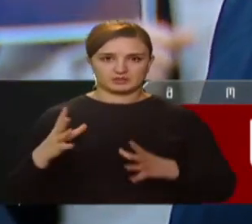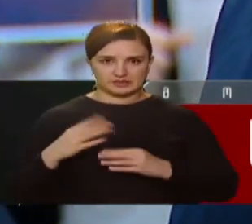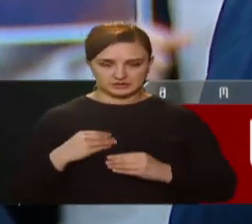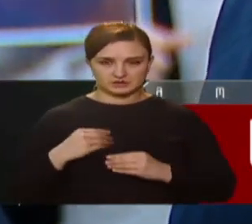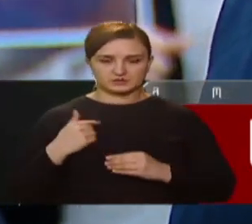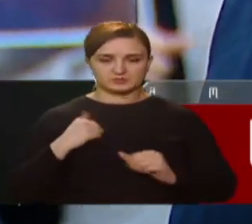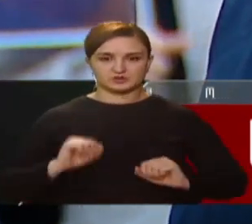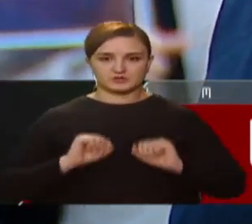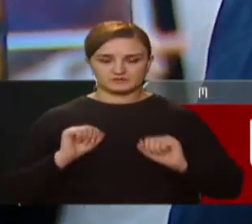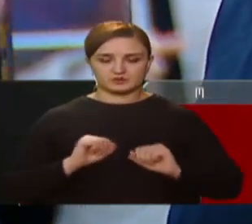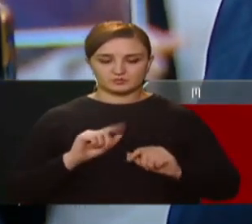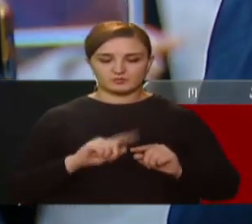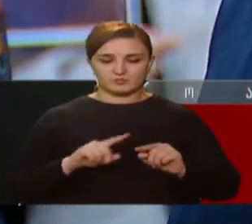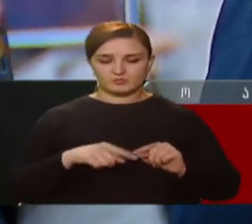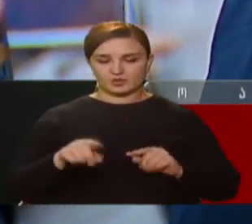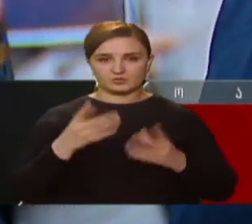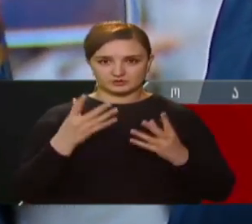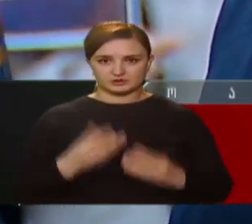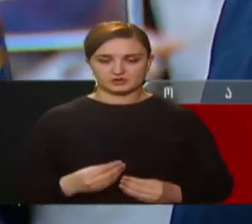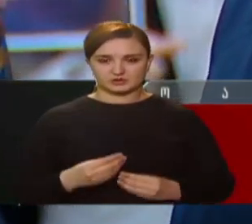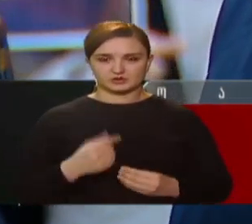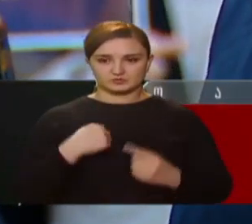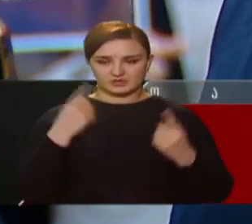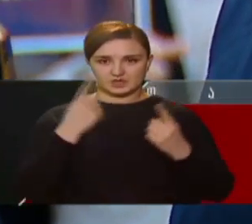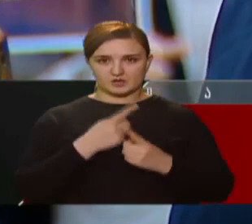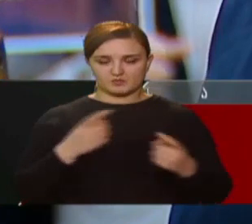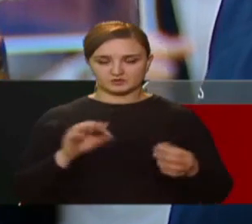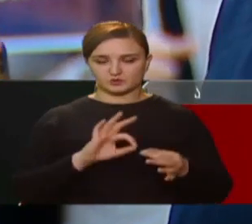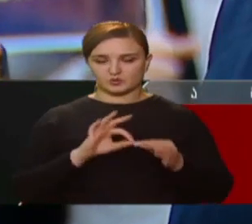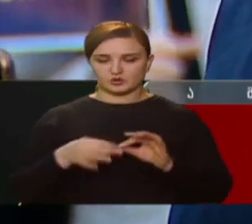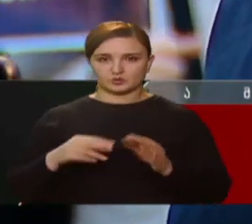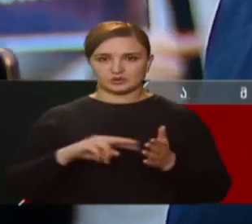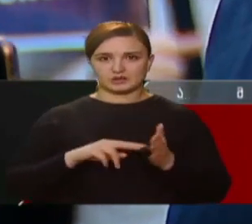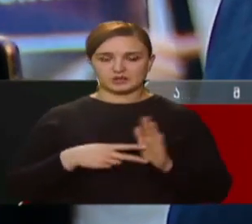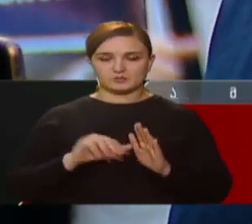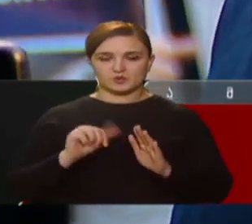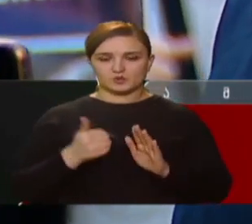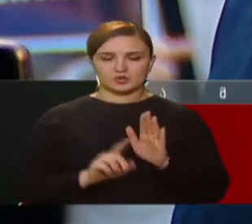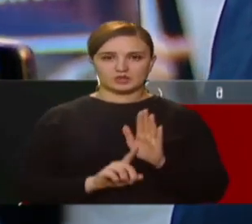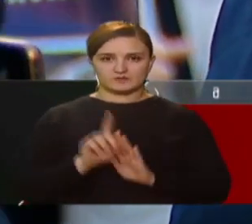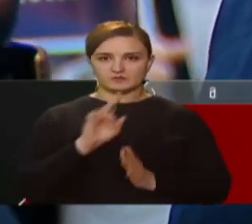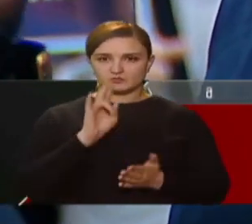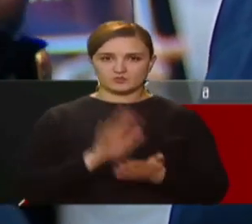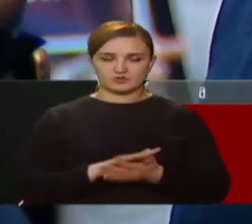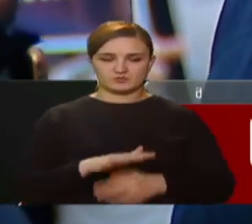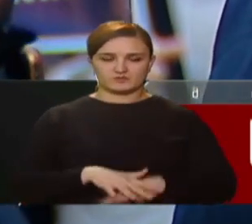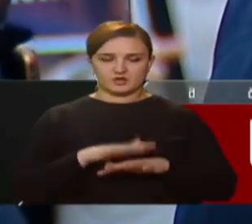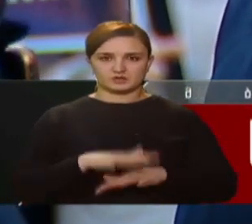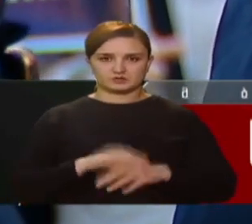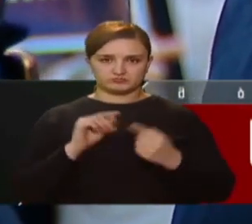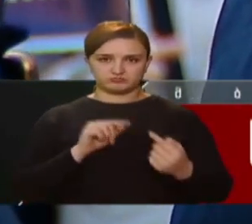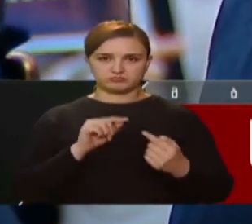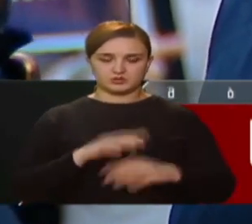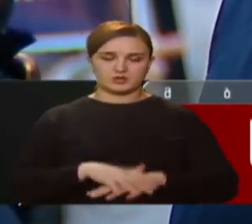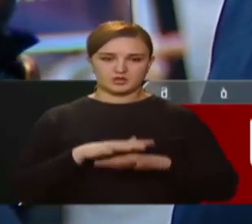მაქსიმალურად შევეცდები უახლოეს დღეებში გამოვაცხადო კონკრეტული გეგმა თუ როგორ დავიწყებთ უწყვეტ აქციებს და რა სად იქნება